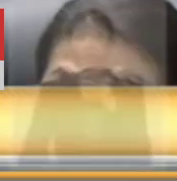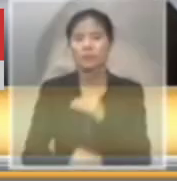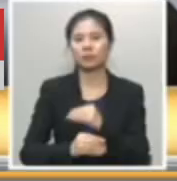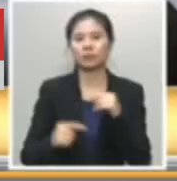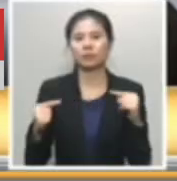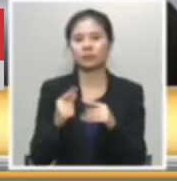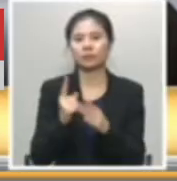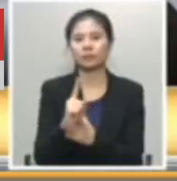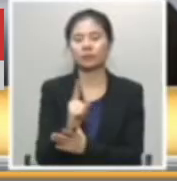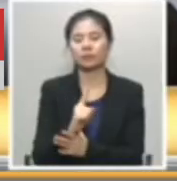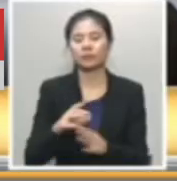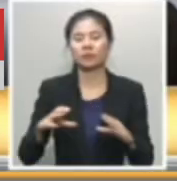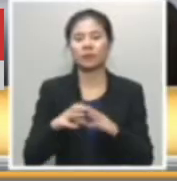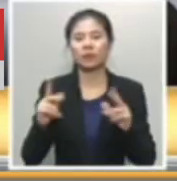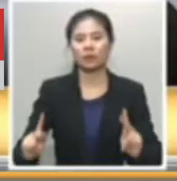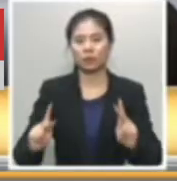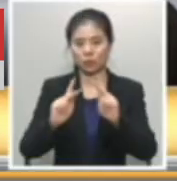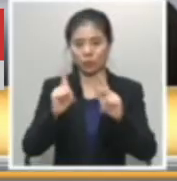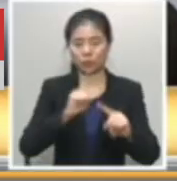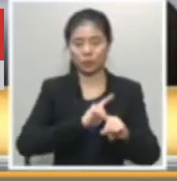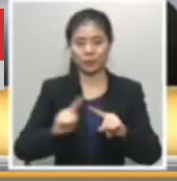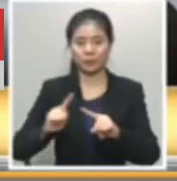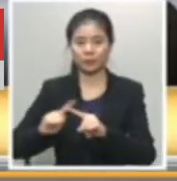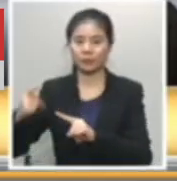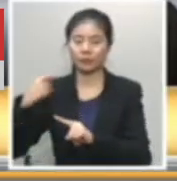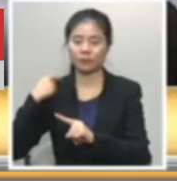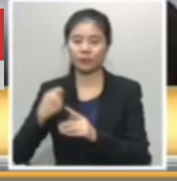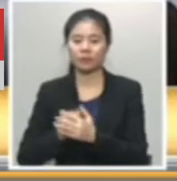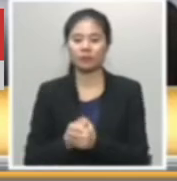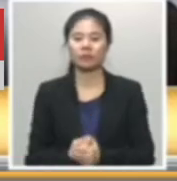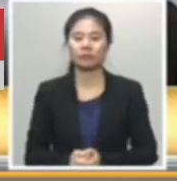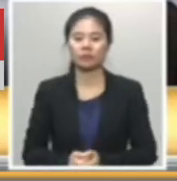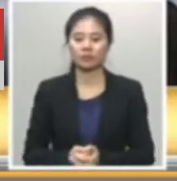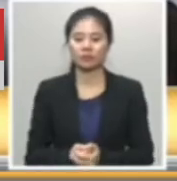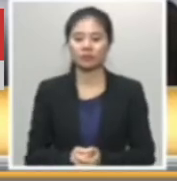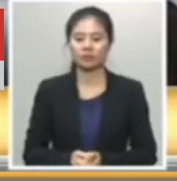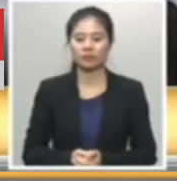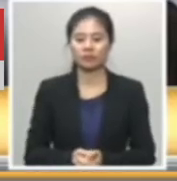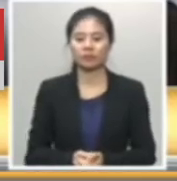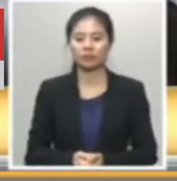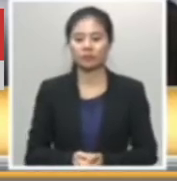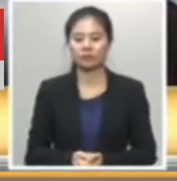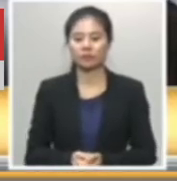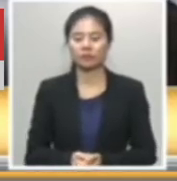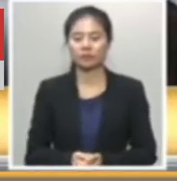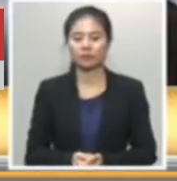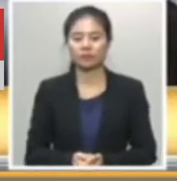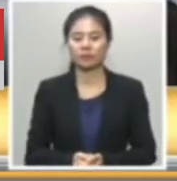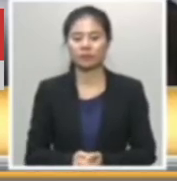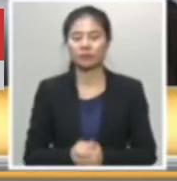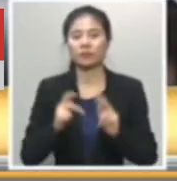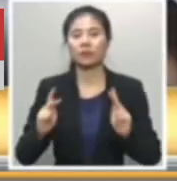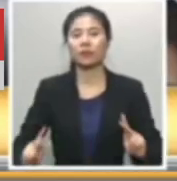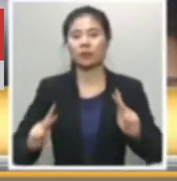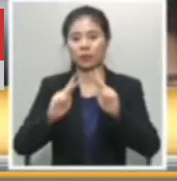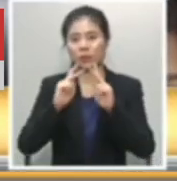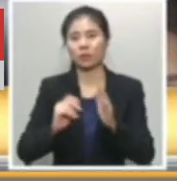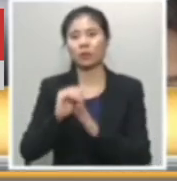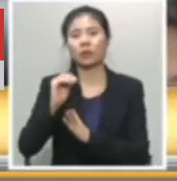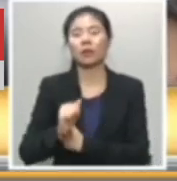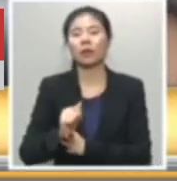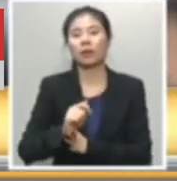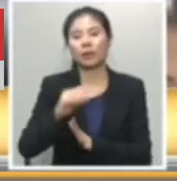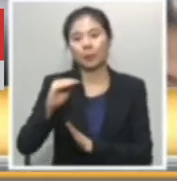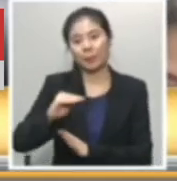ไปอยู่ในกลุ่มกระทรวงที่เขาเรียกว่าผมไม่ทราบท่านประธานจะรู้จักไหมนะครับเขาเรียกว่ากลุ่มกระทรวงพี่น้อง3ปอ